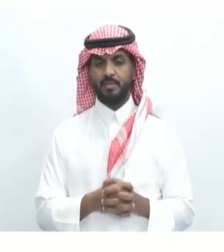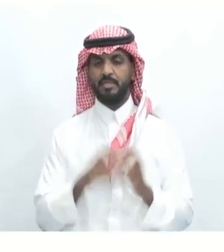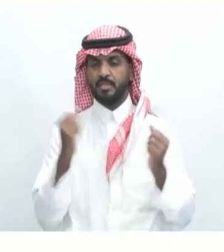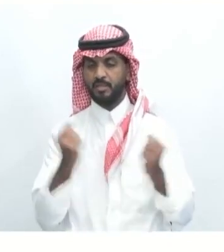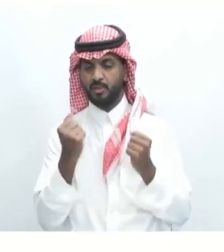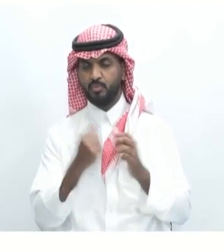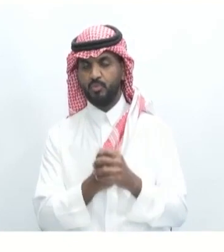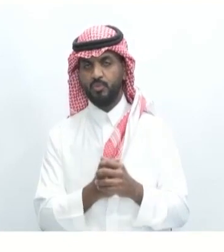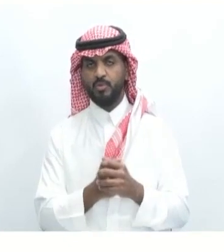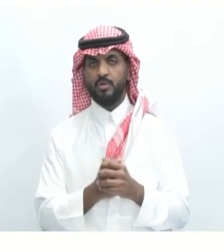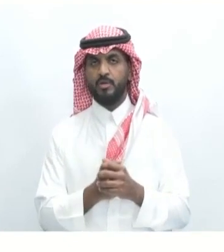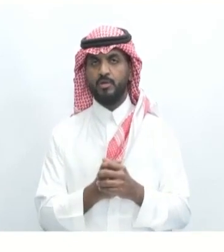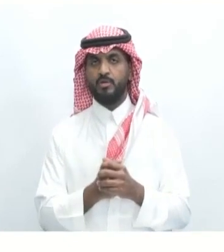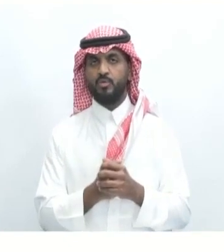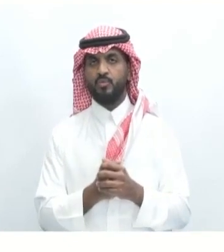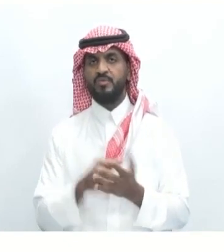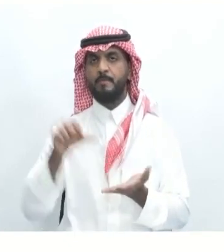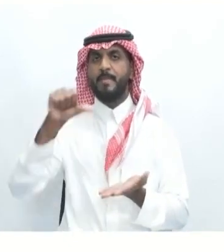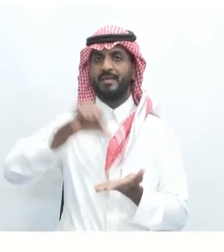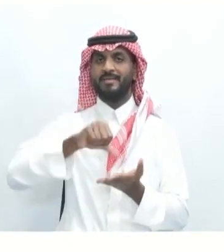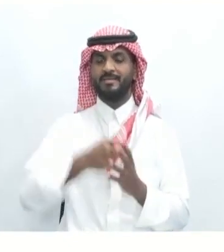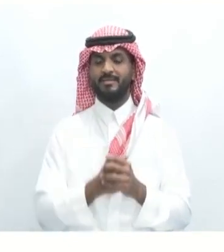تدربت في مركز